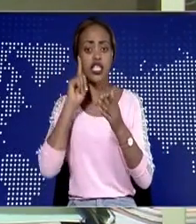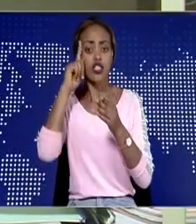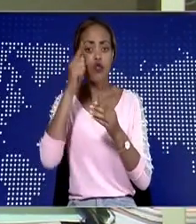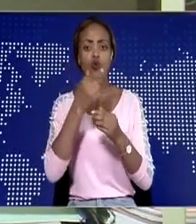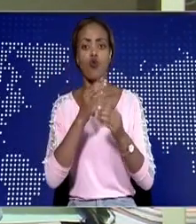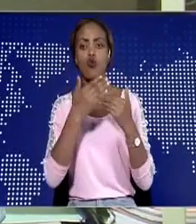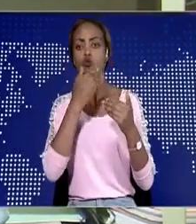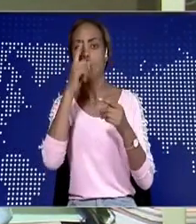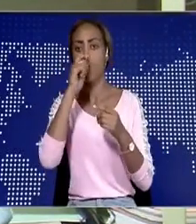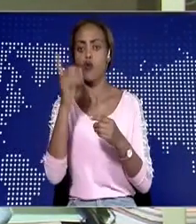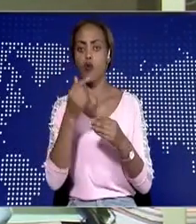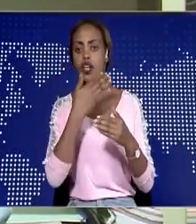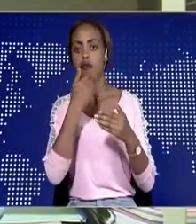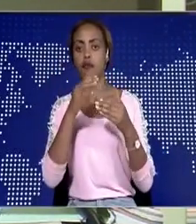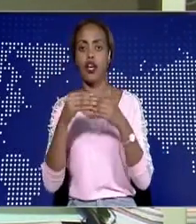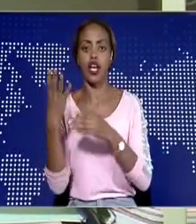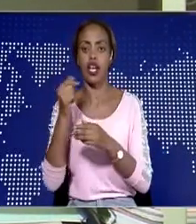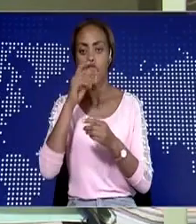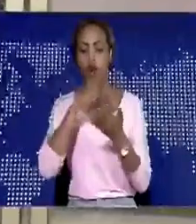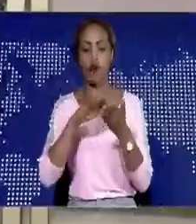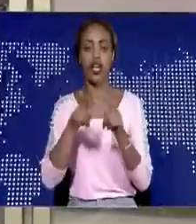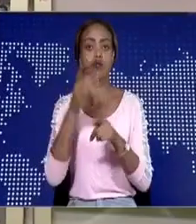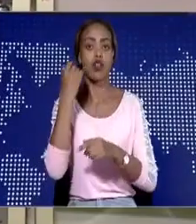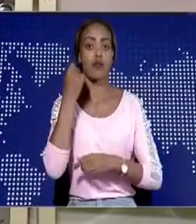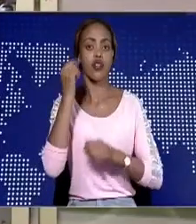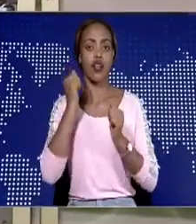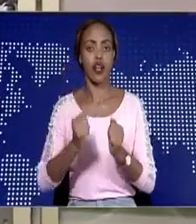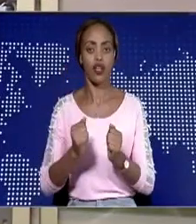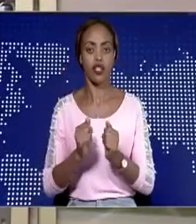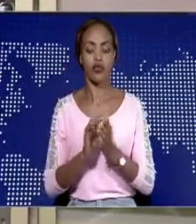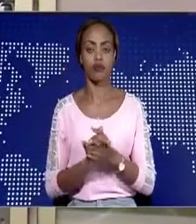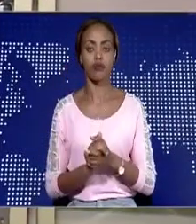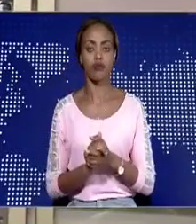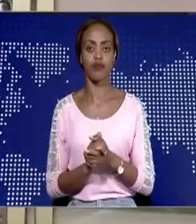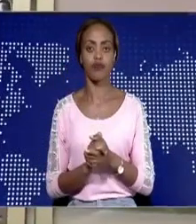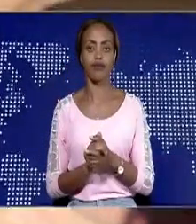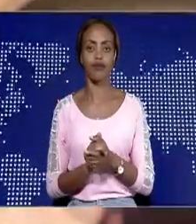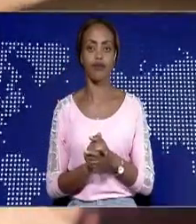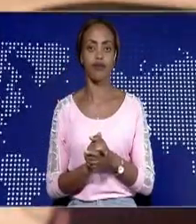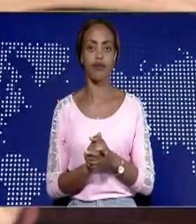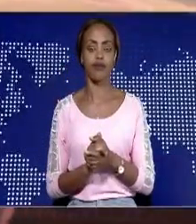مراحي نفوع انبابن منبارو مرد اي قال ناي زمنا مري